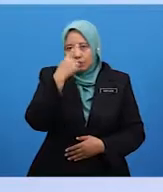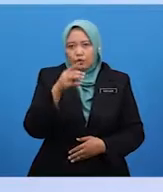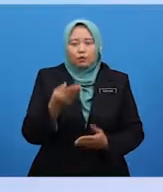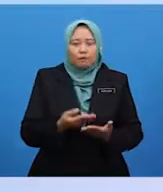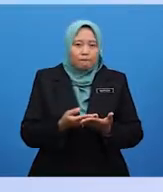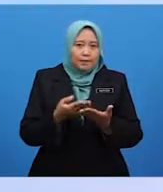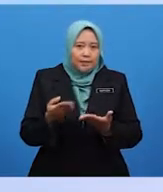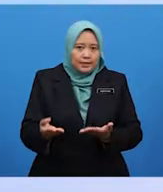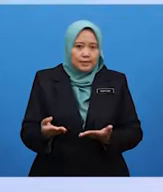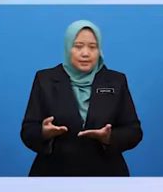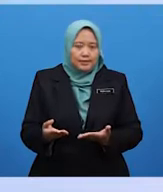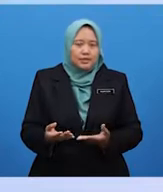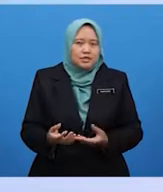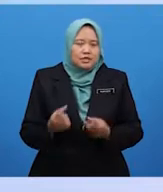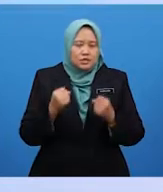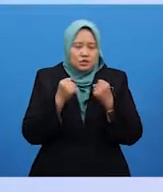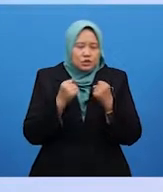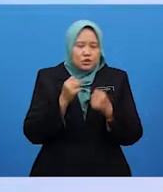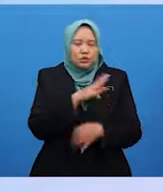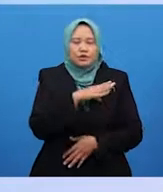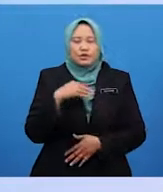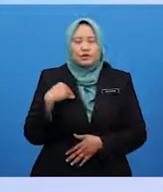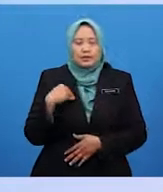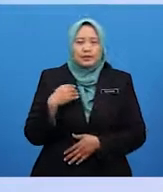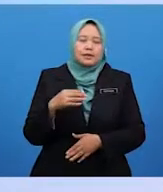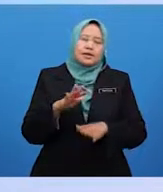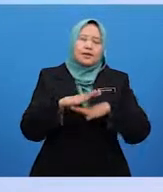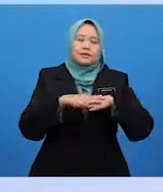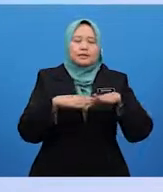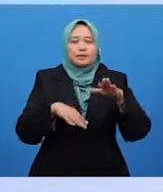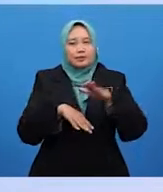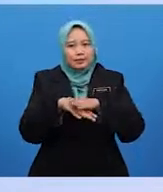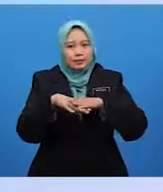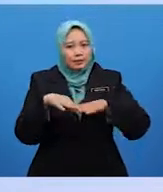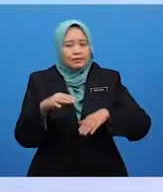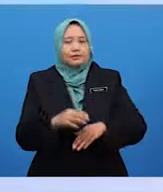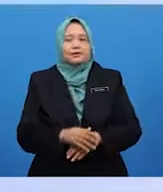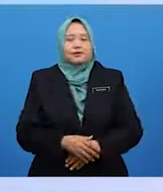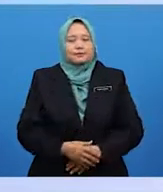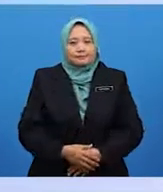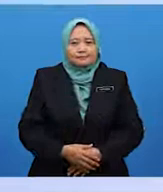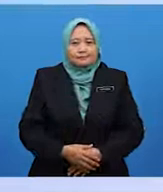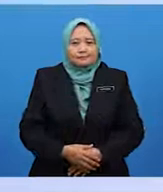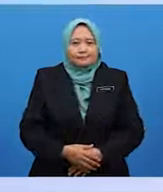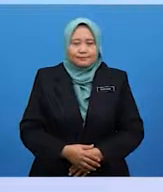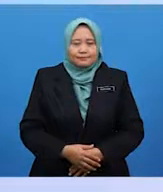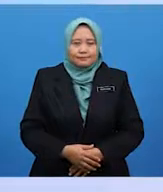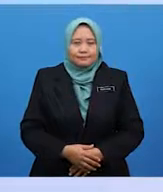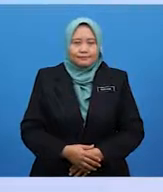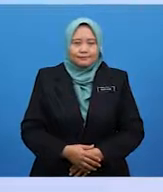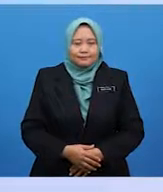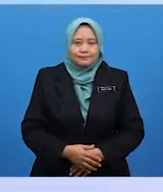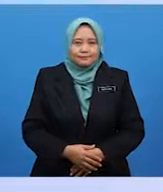nyaman. Air dapat mewujudkan satu gambaran pergerakan. Air juga dapat mengimbangi antara landscape